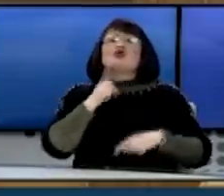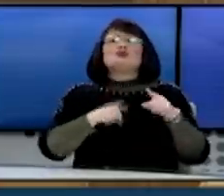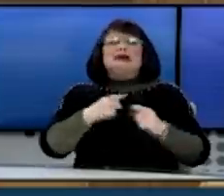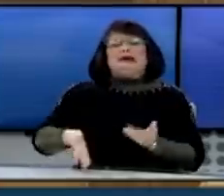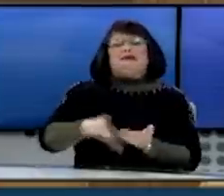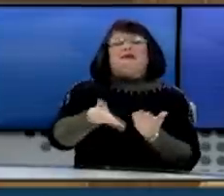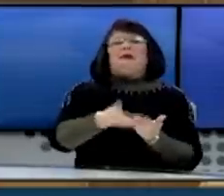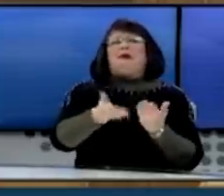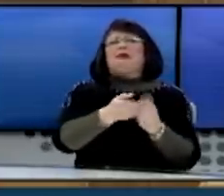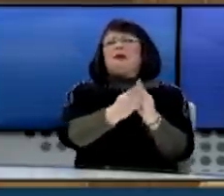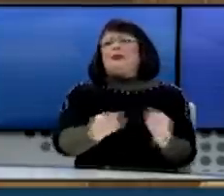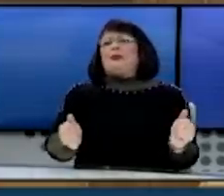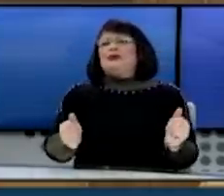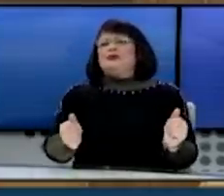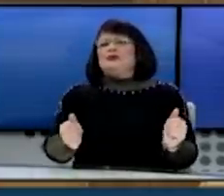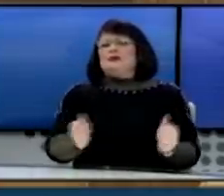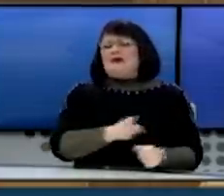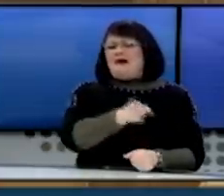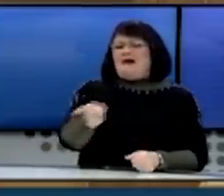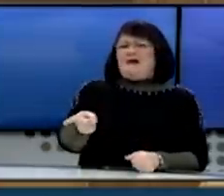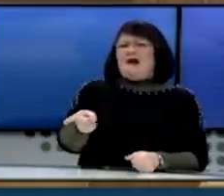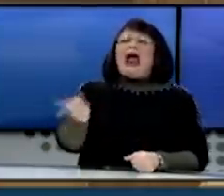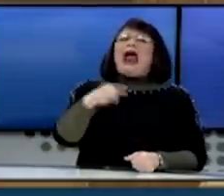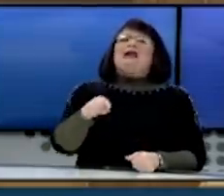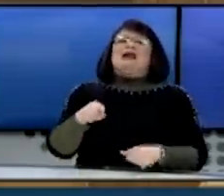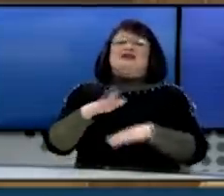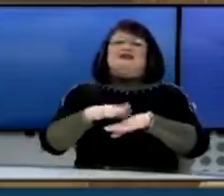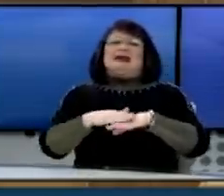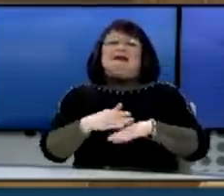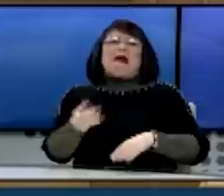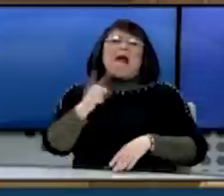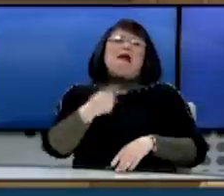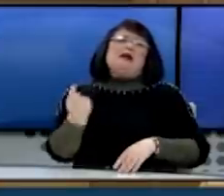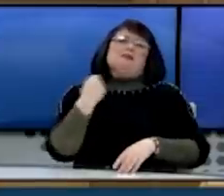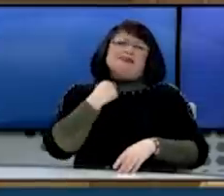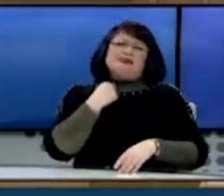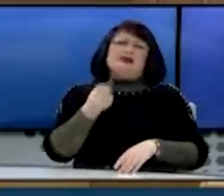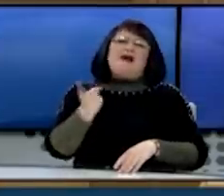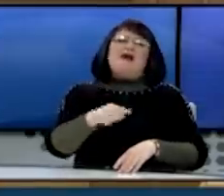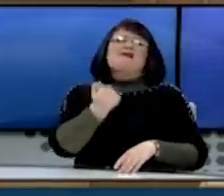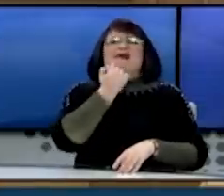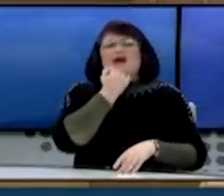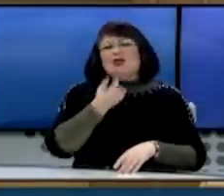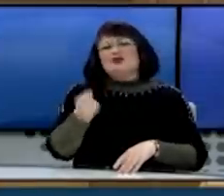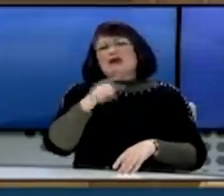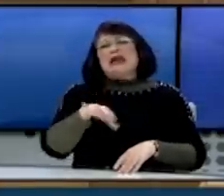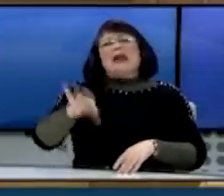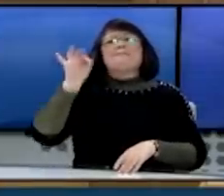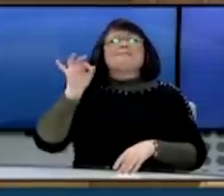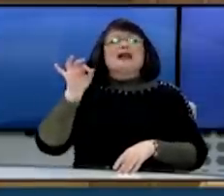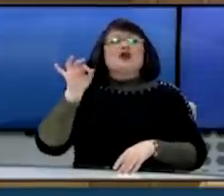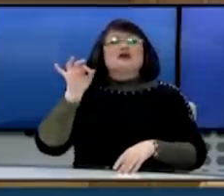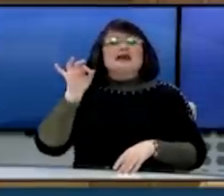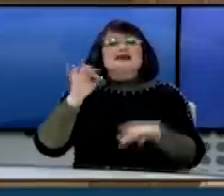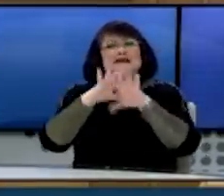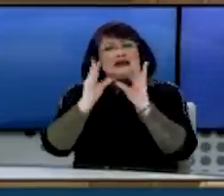εδώ μέσα, πετώντας την μπάλα σε επιμέρους αστοχίες, σε επιμέρους επιλογές μόνο,